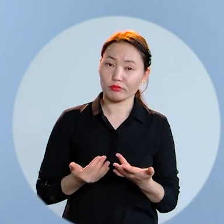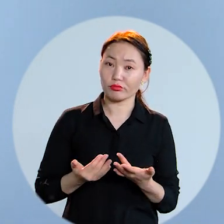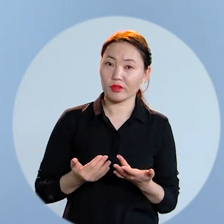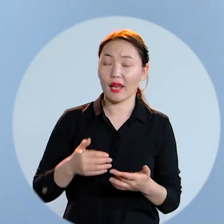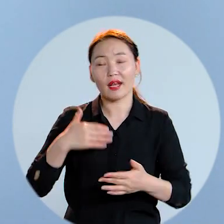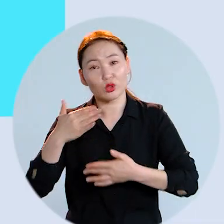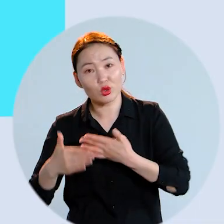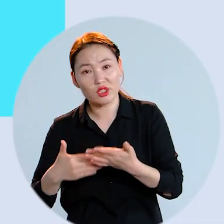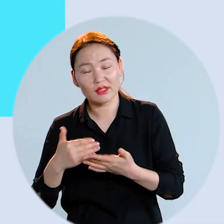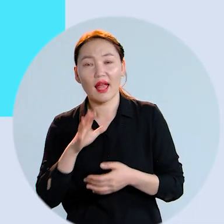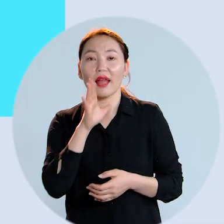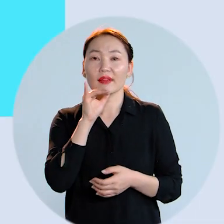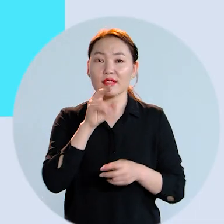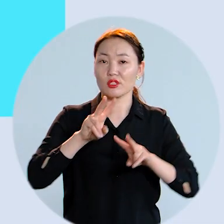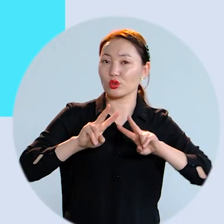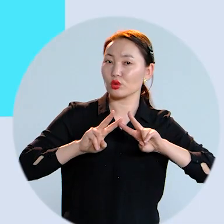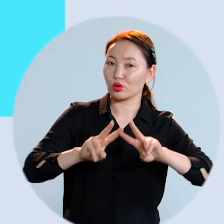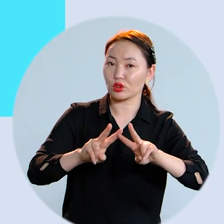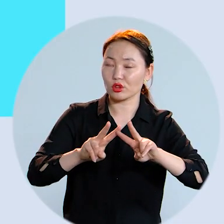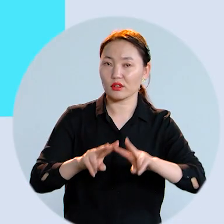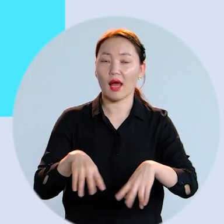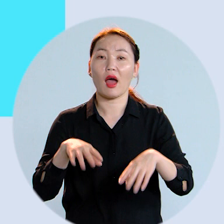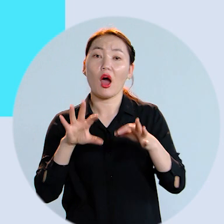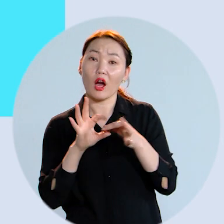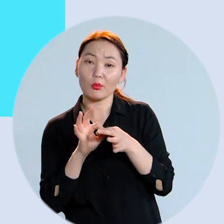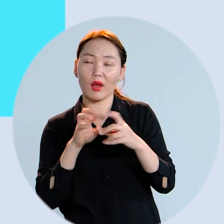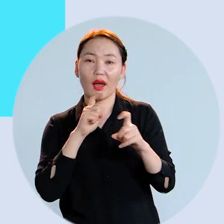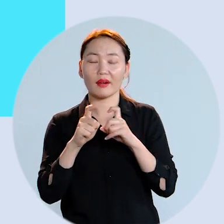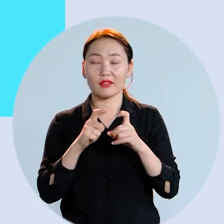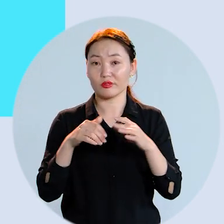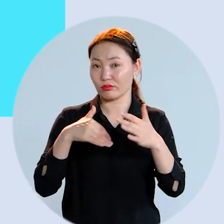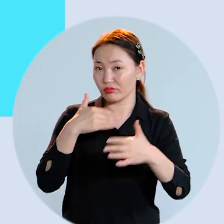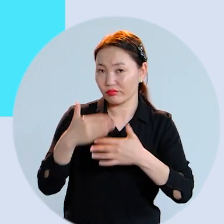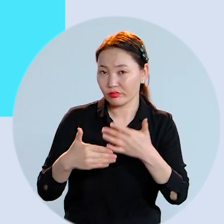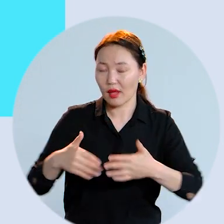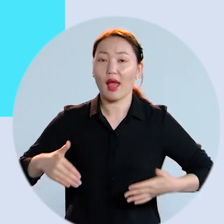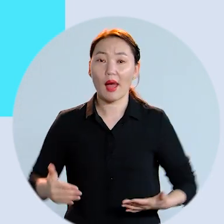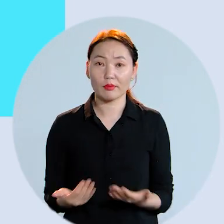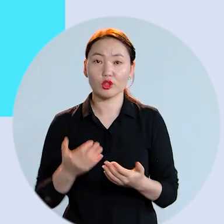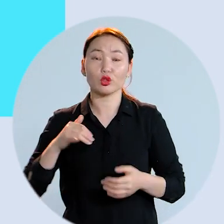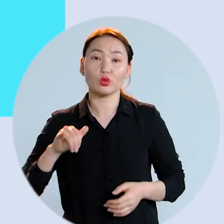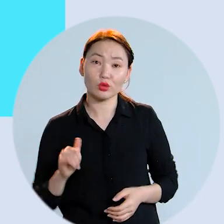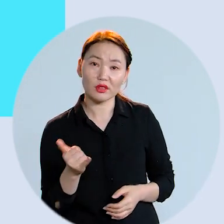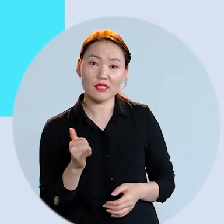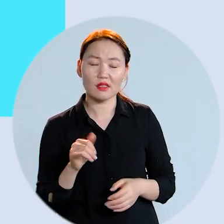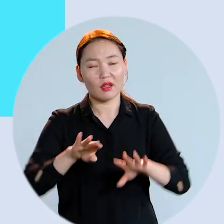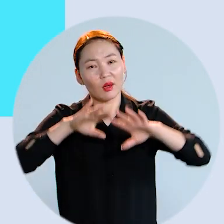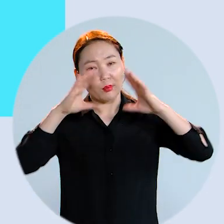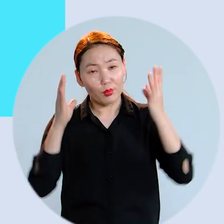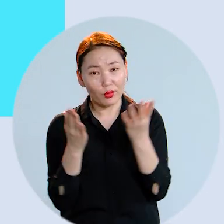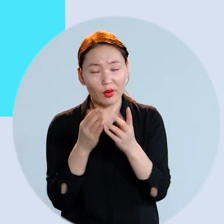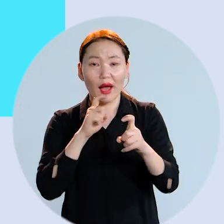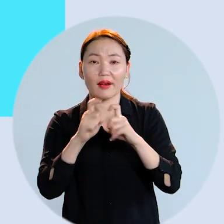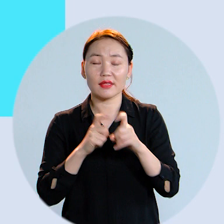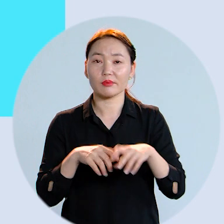цагаасаа насан туршдаа холбоо харилцаанд донд ажиллаж амьдардаг учраас холбоо харилцаа бүгдээрээ сайхан байдаггүй, бас бүгдээрээ сөрөг